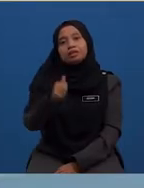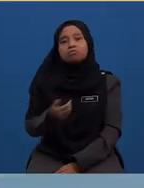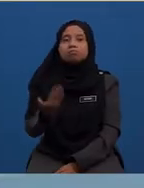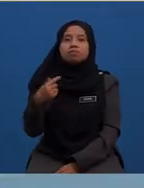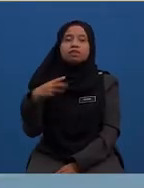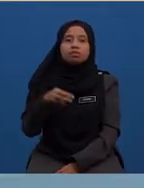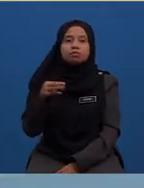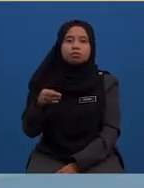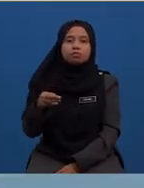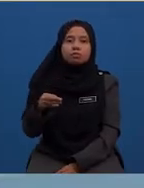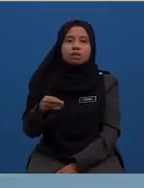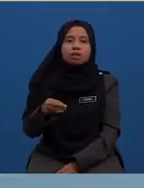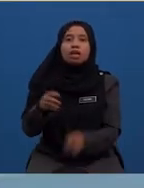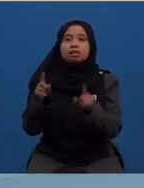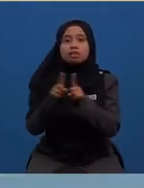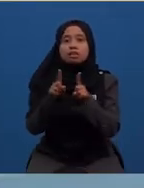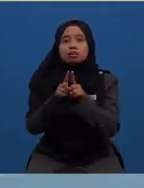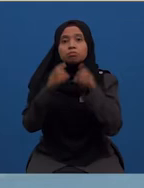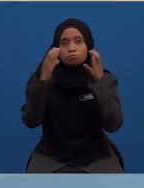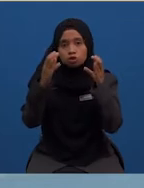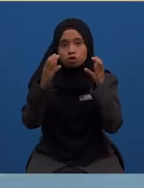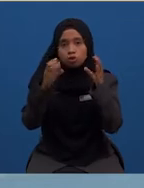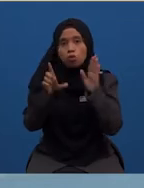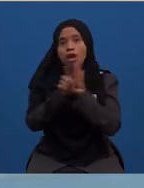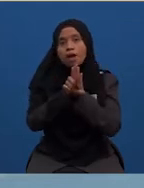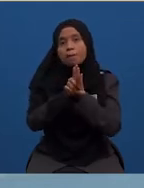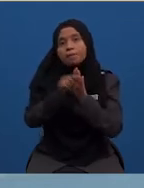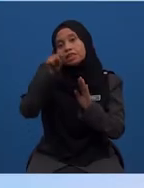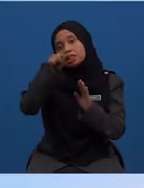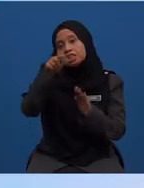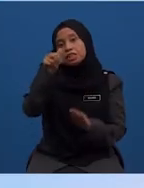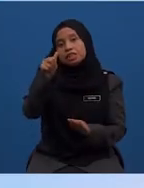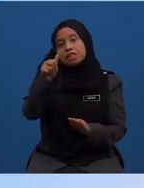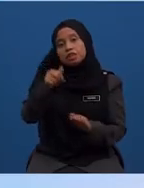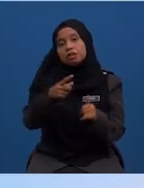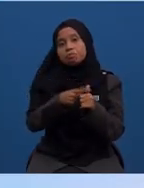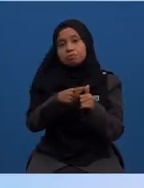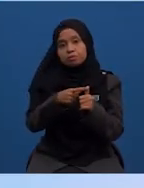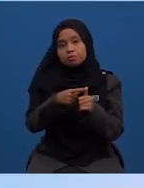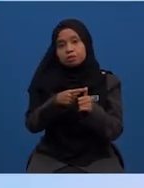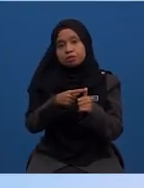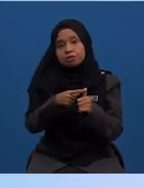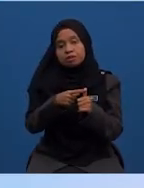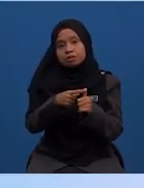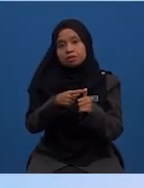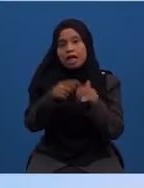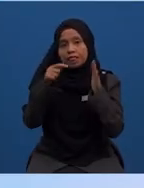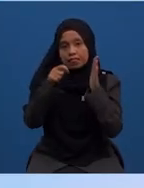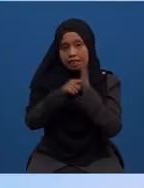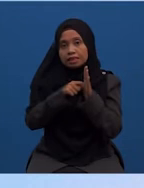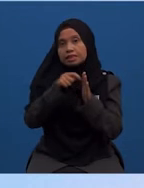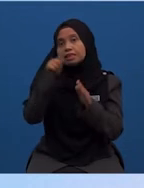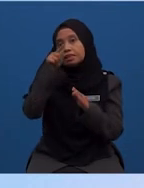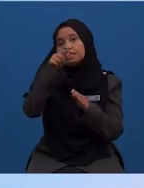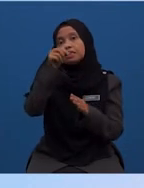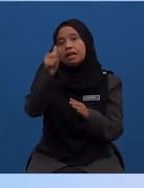Ayo, murid-murid, bersama cikgu melabel titik A. Pertama, tandakan